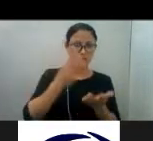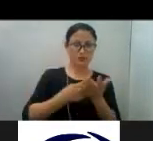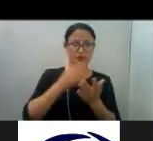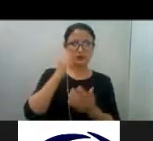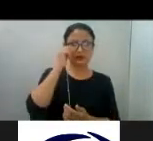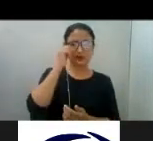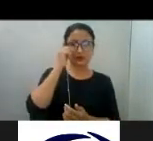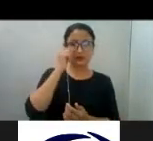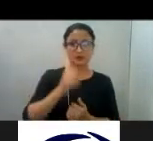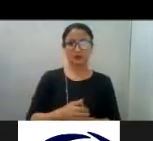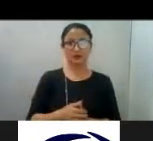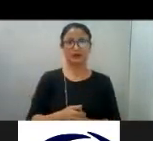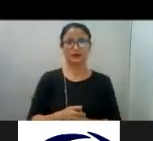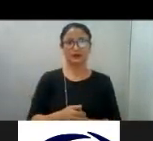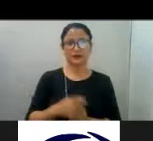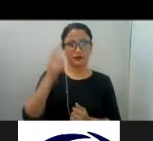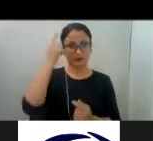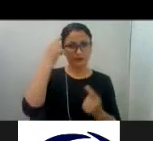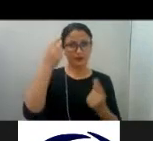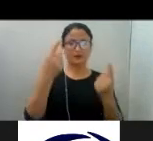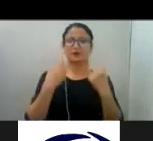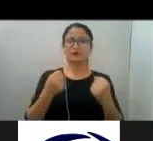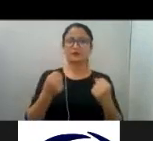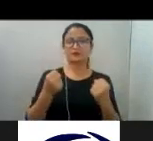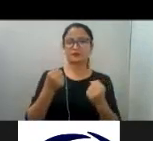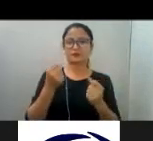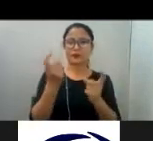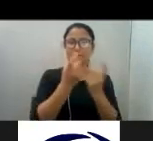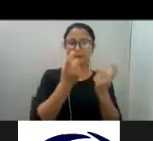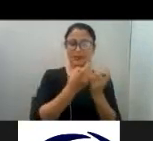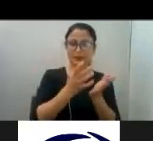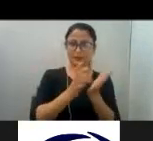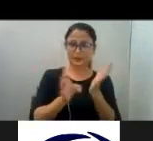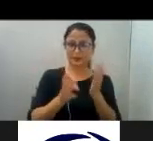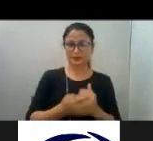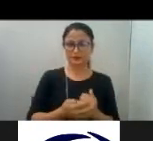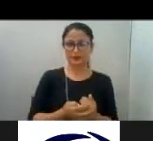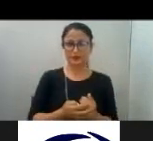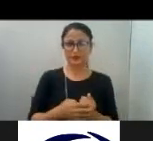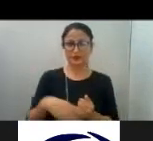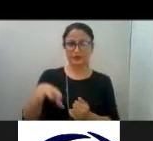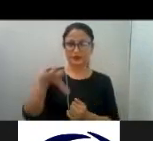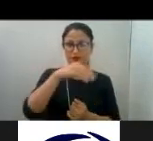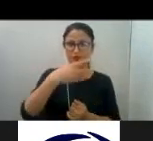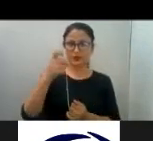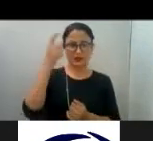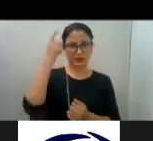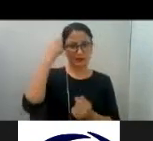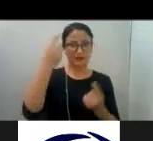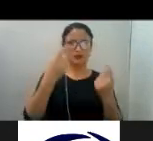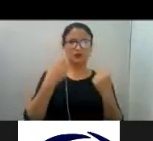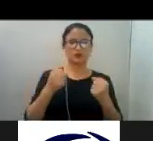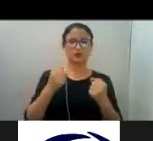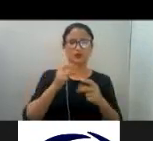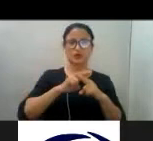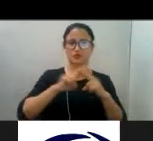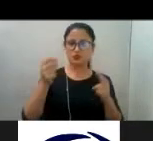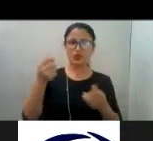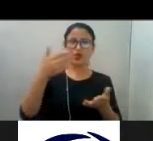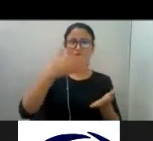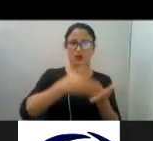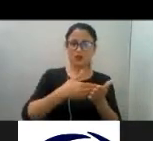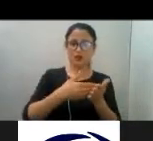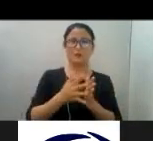हिजोको मेन्टल हेल्थ सब क्लस्टरको बैठकबाट सबैको लागि मानसिक स्वास्थ्य पर्याप्त लगानी